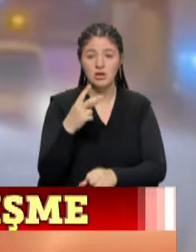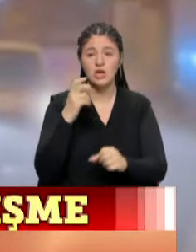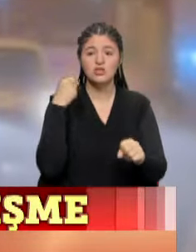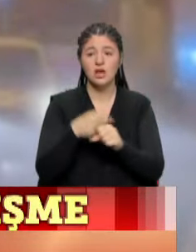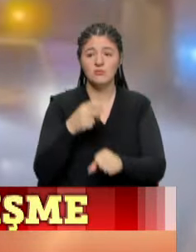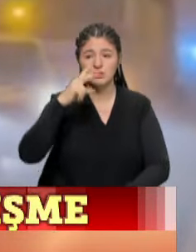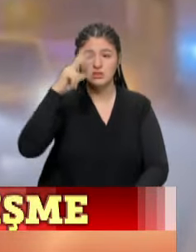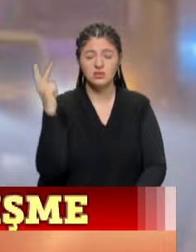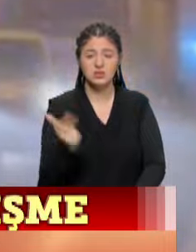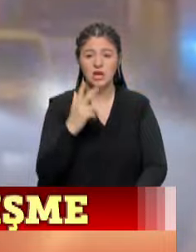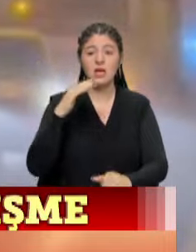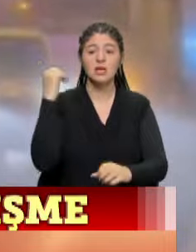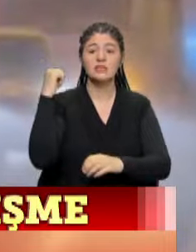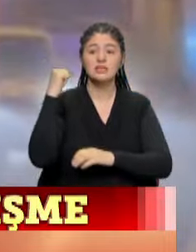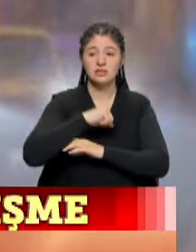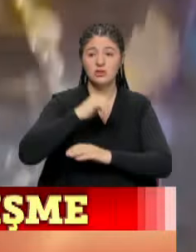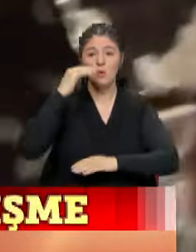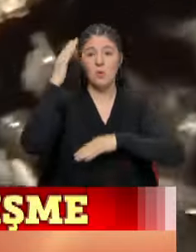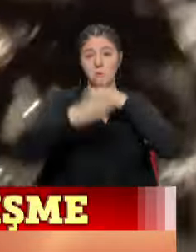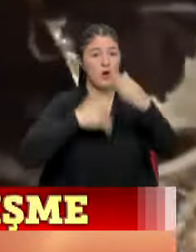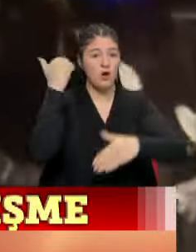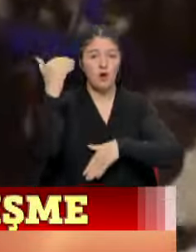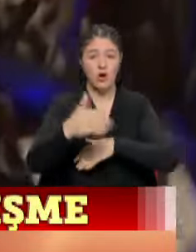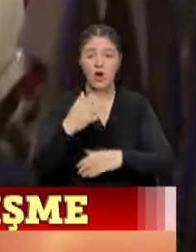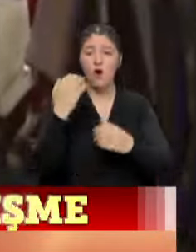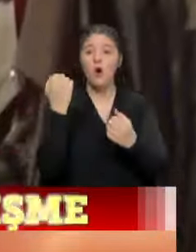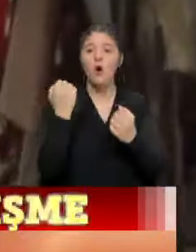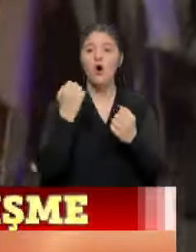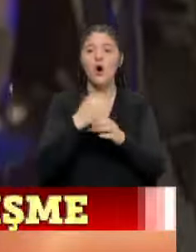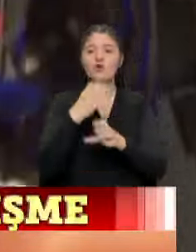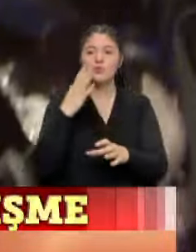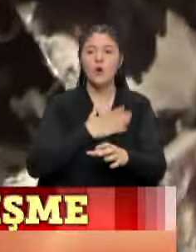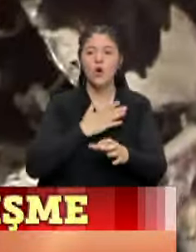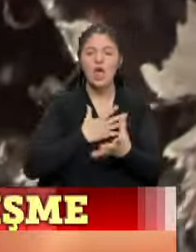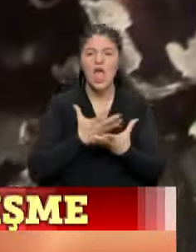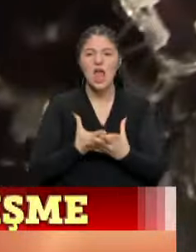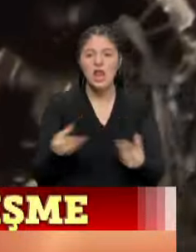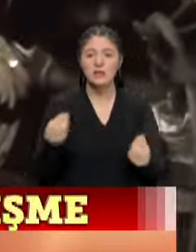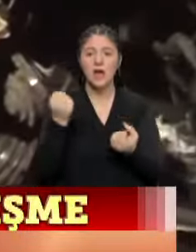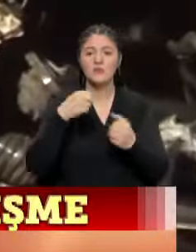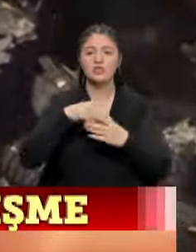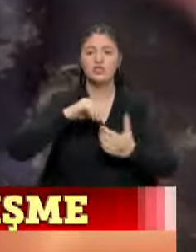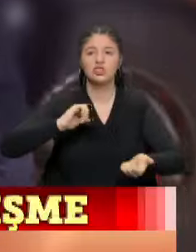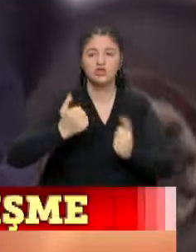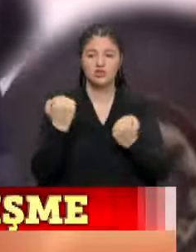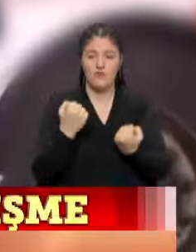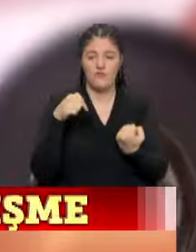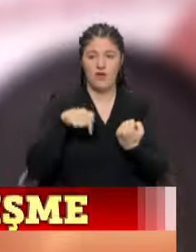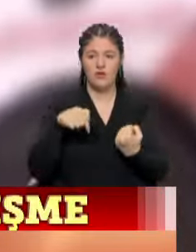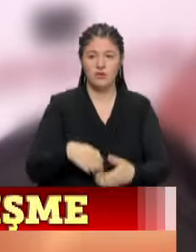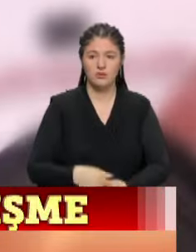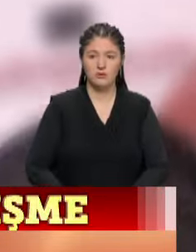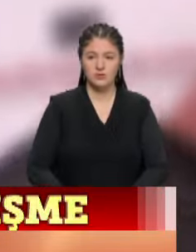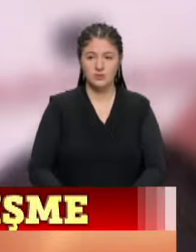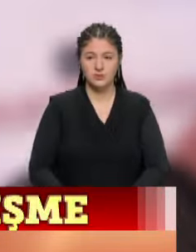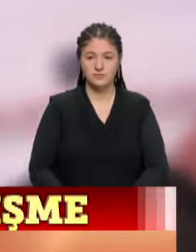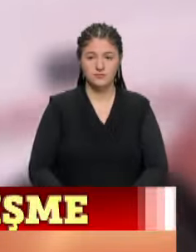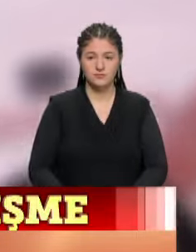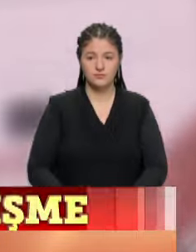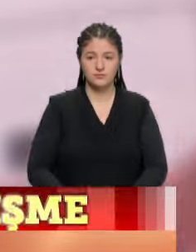Çarpışma o kadar şiddetliydi ki tır yolda ters döndü. Otobüsün ön konsolu adeta eridi. Şoför aracın içinde sıkıştı.